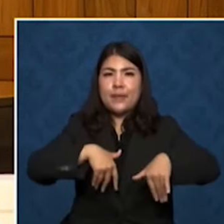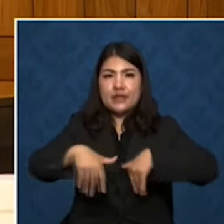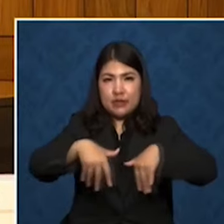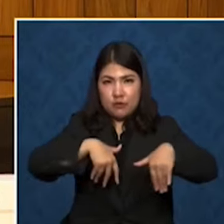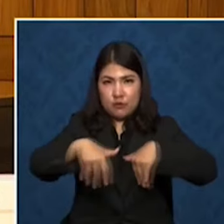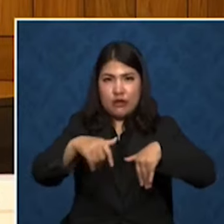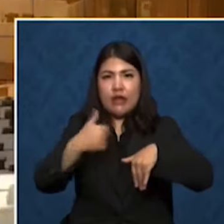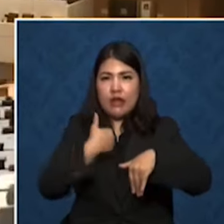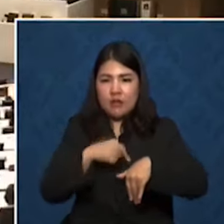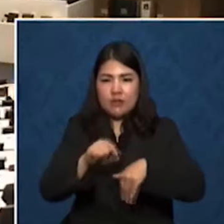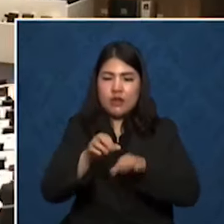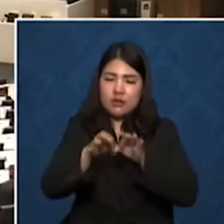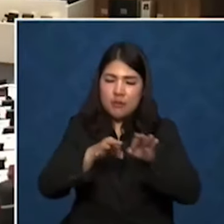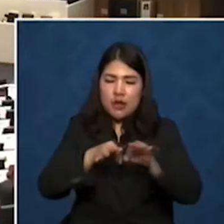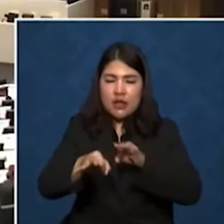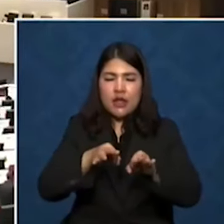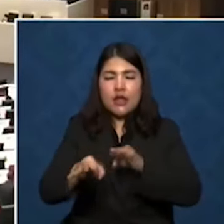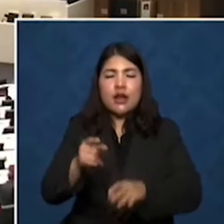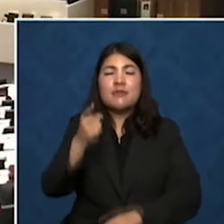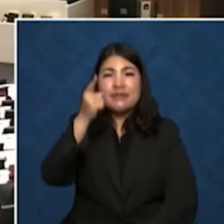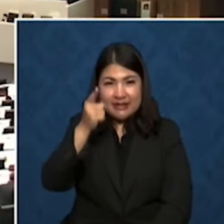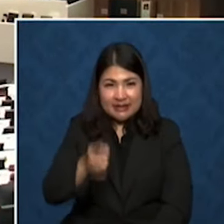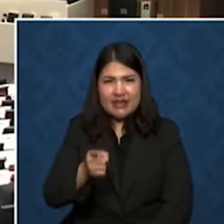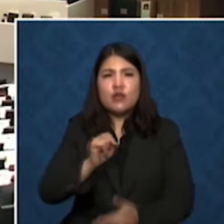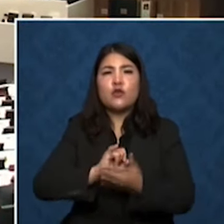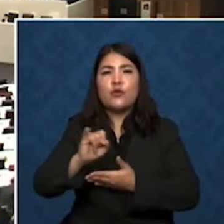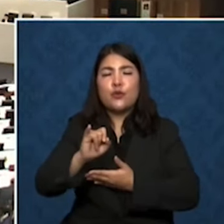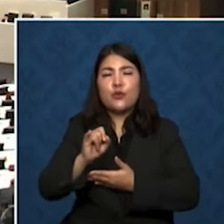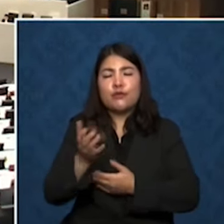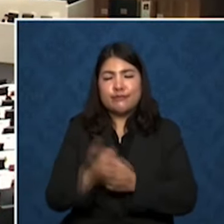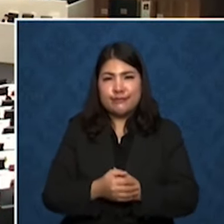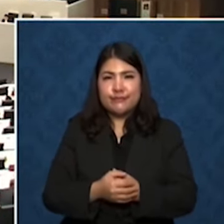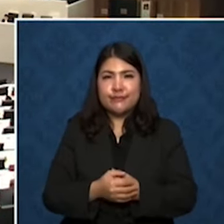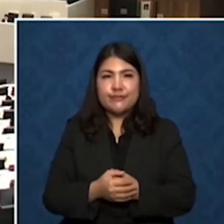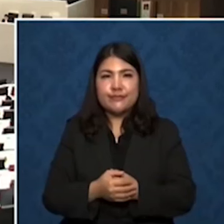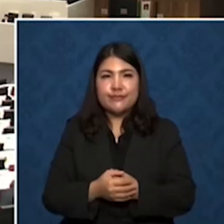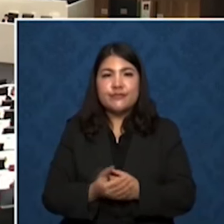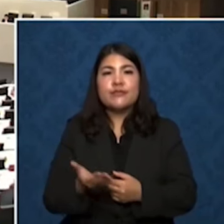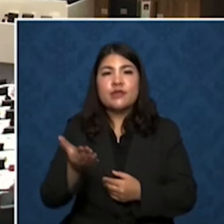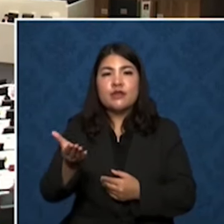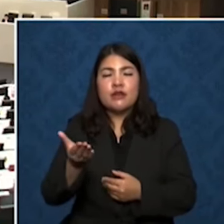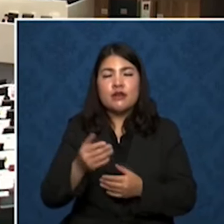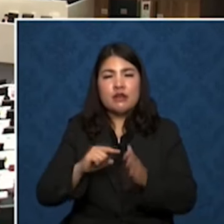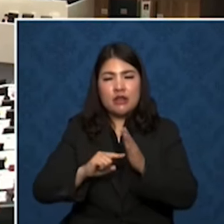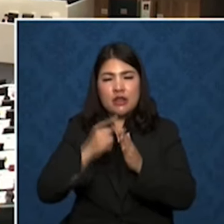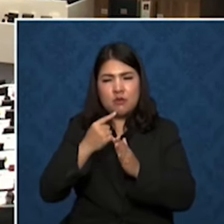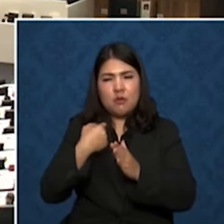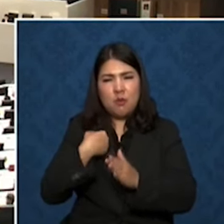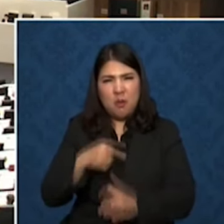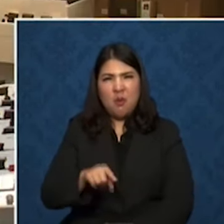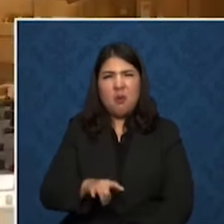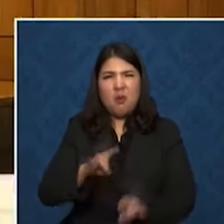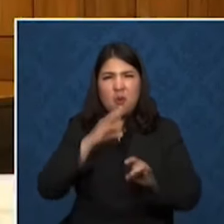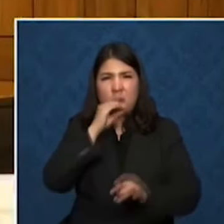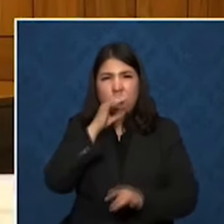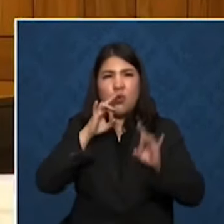บขอเทจจิงที่ถกต้องเมื่ี้ท่านก็เริ่มตนมาก็พูดแพอสมควร